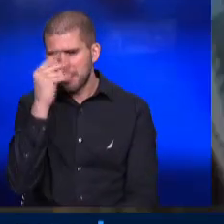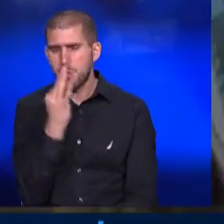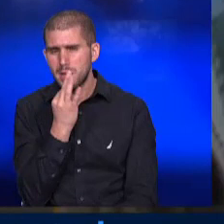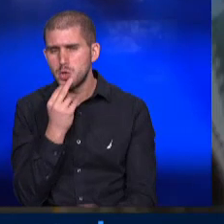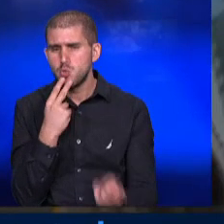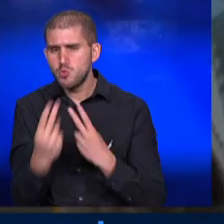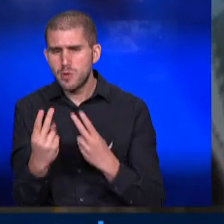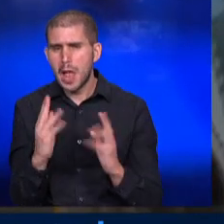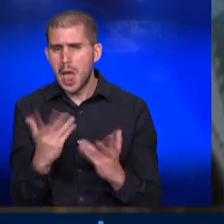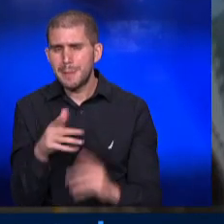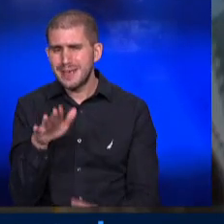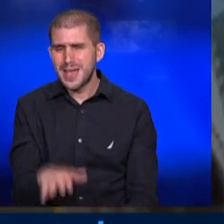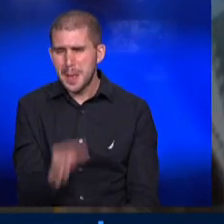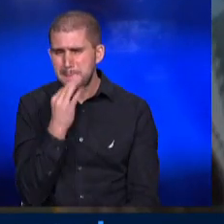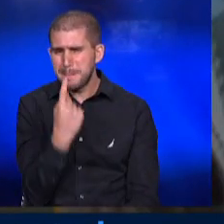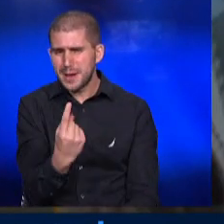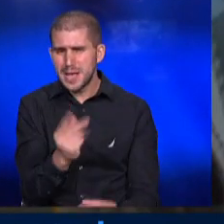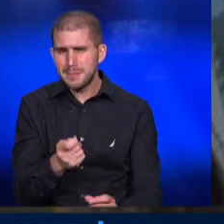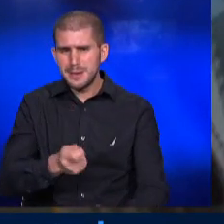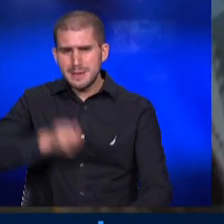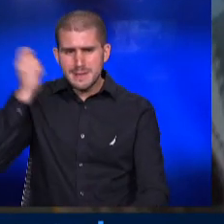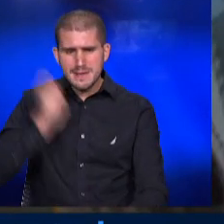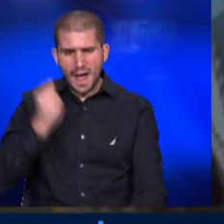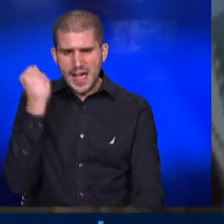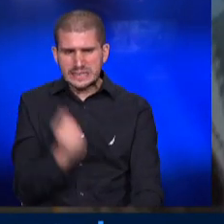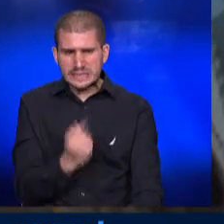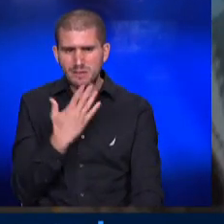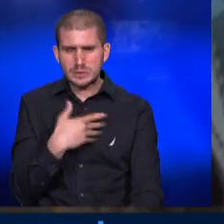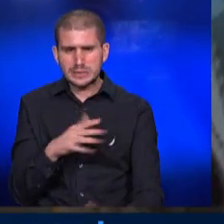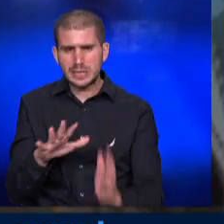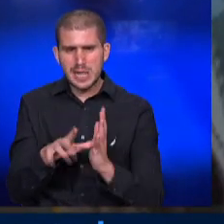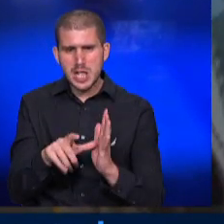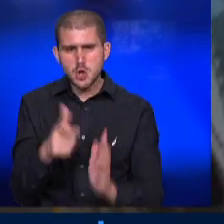תשובות מדוע ילד בגילו מצטייד בכלי רצח ויוצא לשדוד.